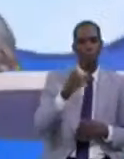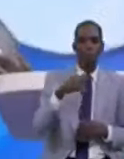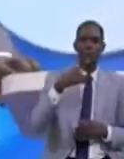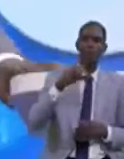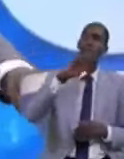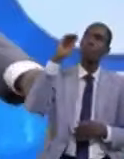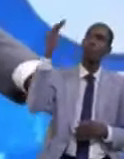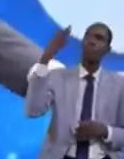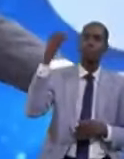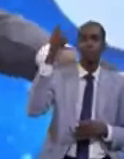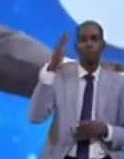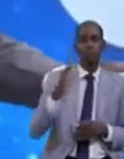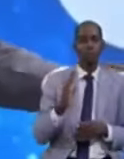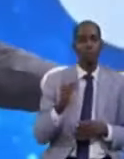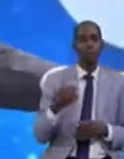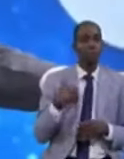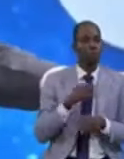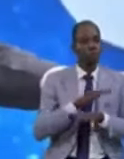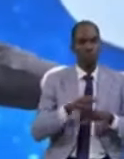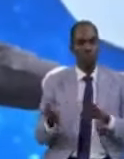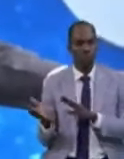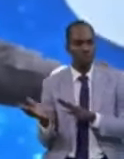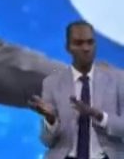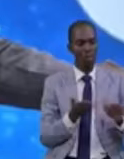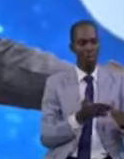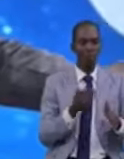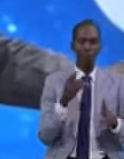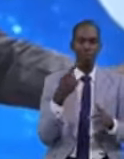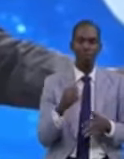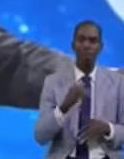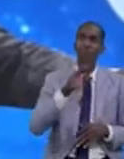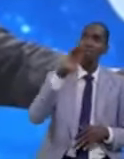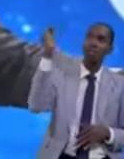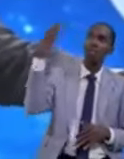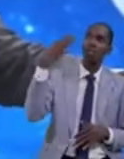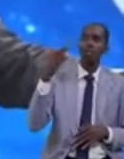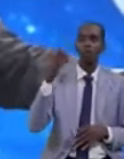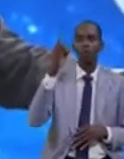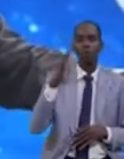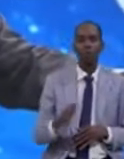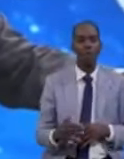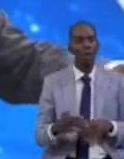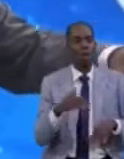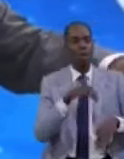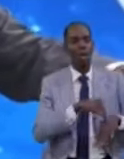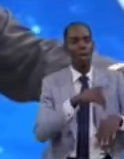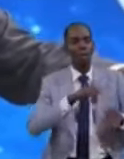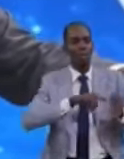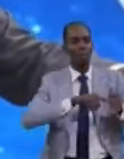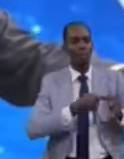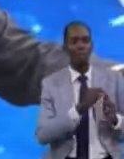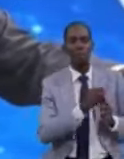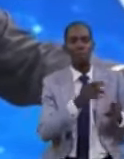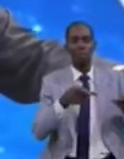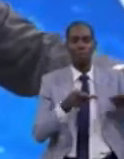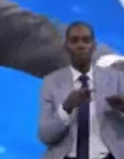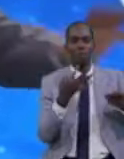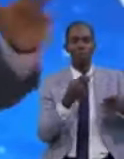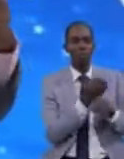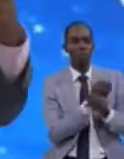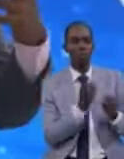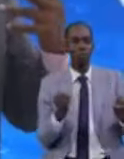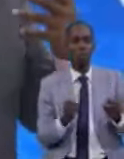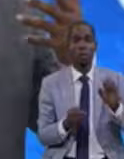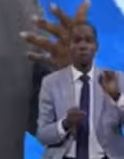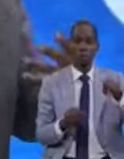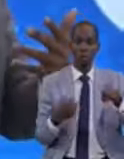n'abandonnons pas la grâce de Dieu là-bas au point du salut nous sommes sauvés par la grâce